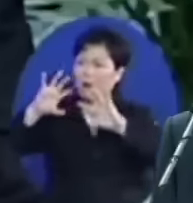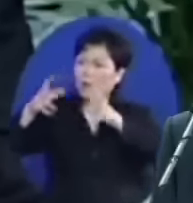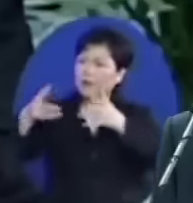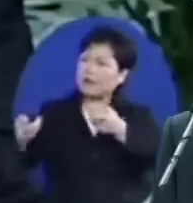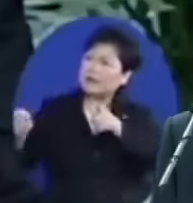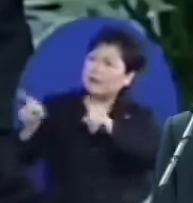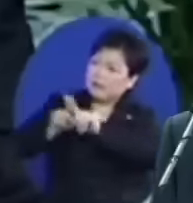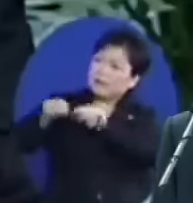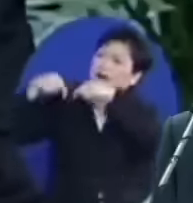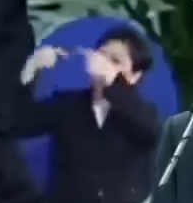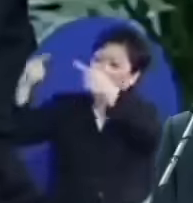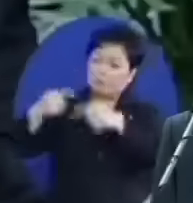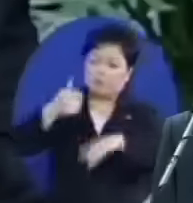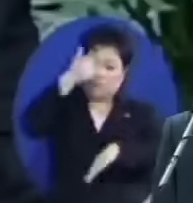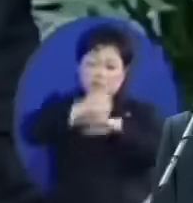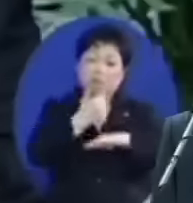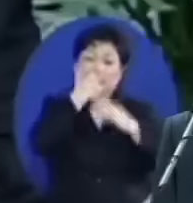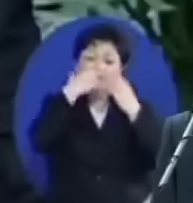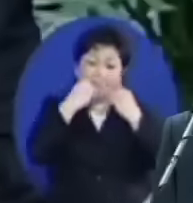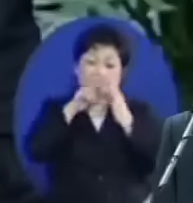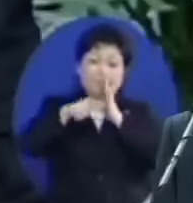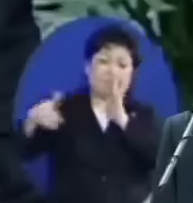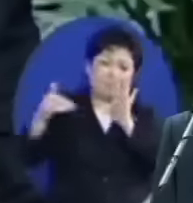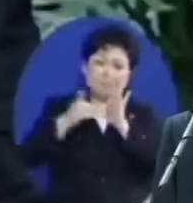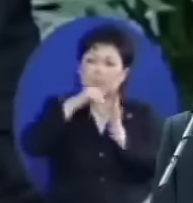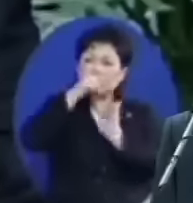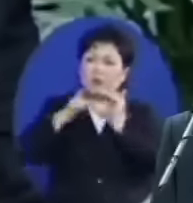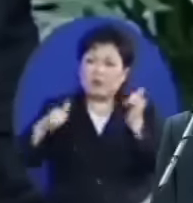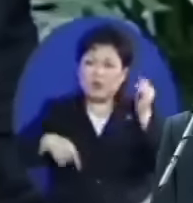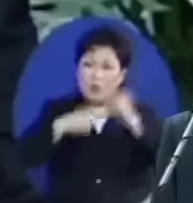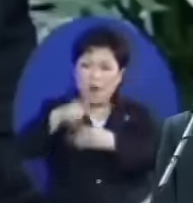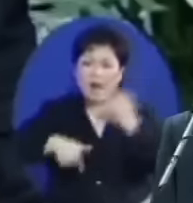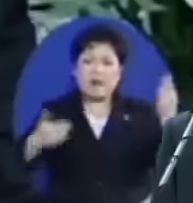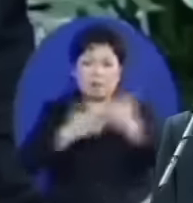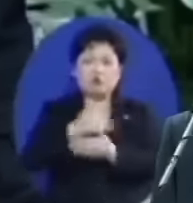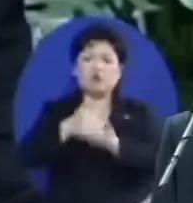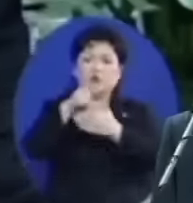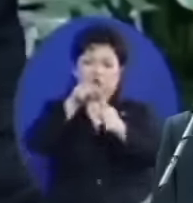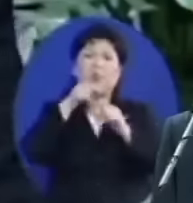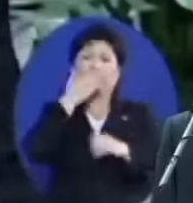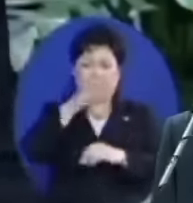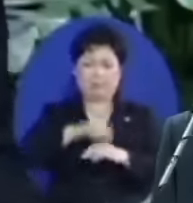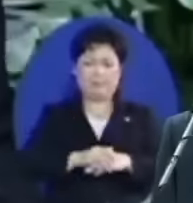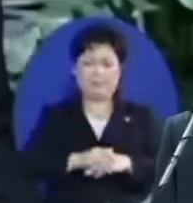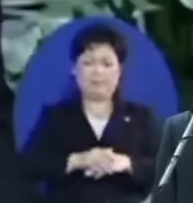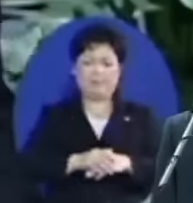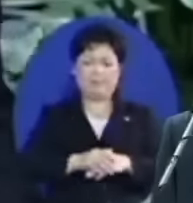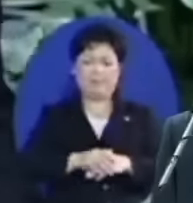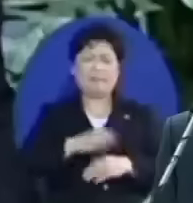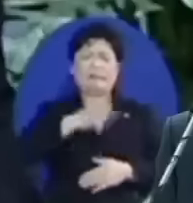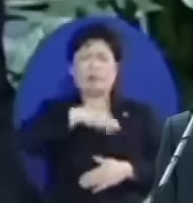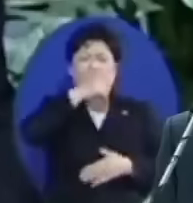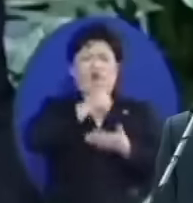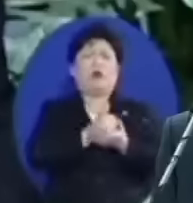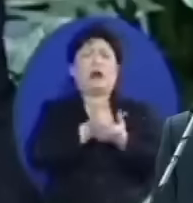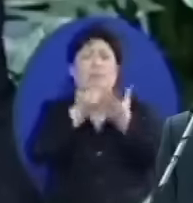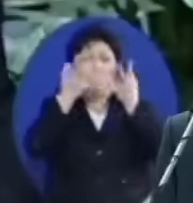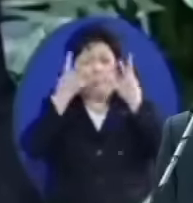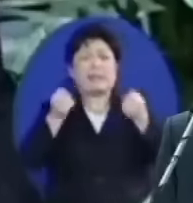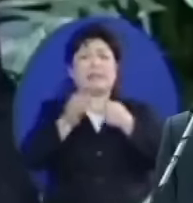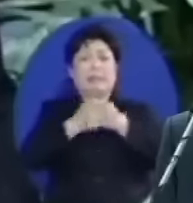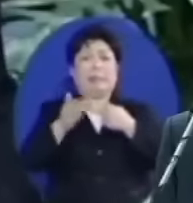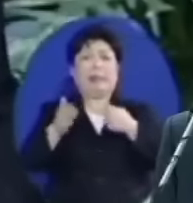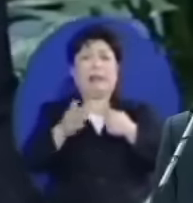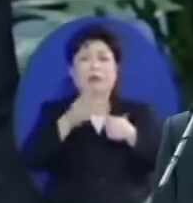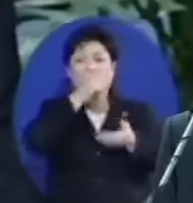마지막 숨을 거두기 전까지라도 죄인이 회개하면 주님이 구원하시는 것입니다. 아, 나는 죄가 많아서 구원 못 받는다. 너